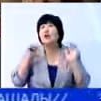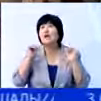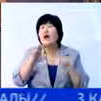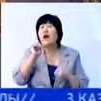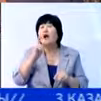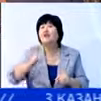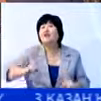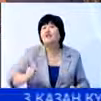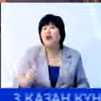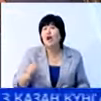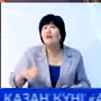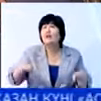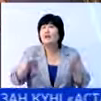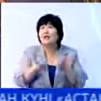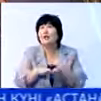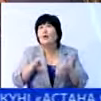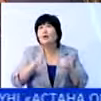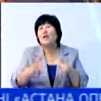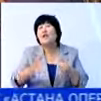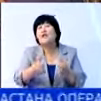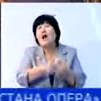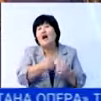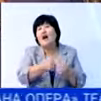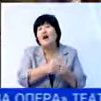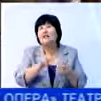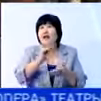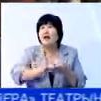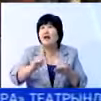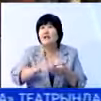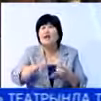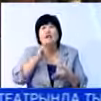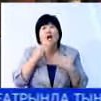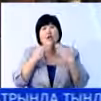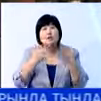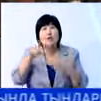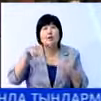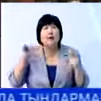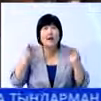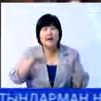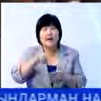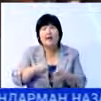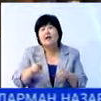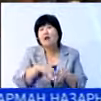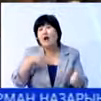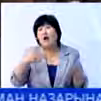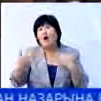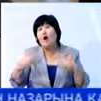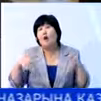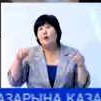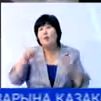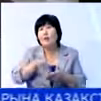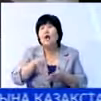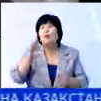ақынның замандастары мен үзенгілес достары, жақындары, қаламгерлер және жас оқырмандар қатысты. Емен жарқын басқосуда